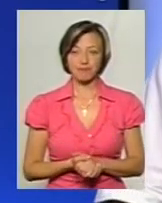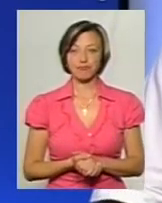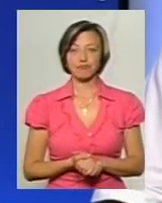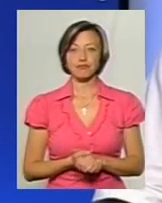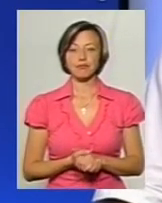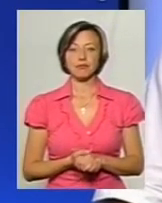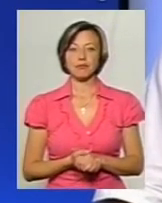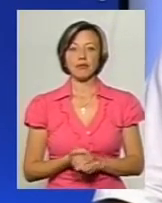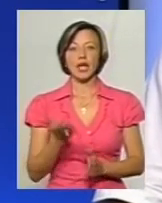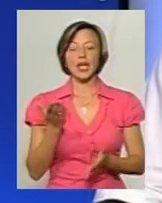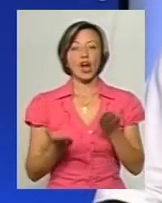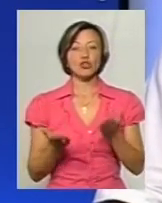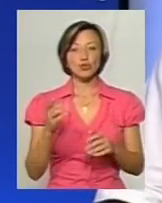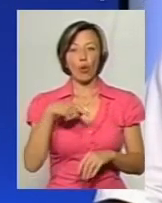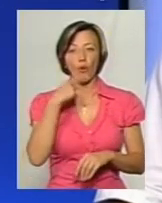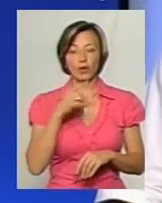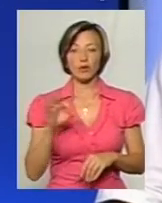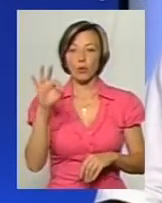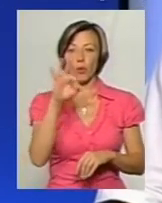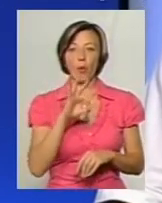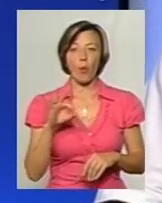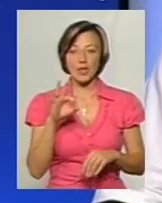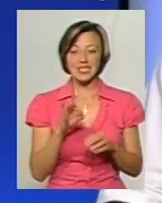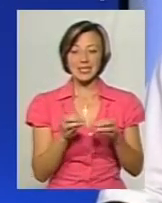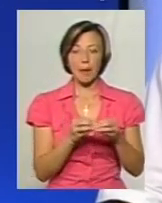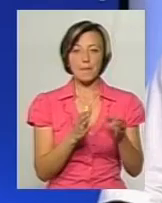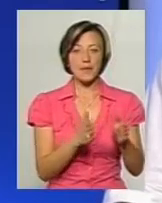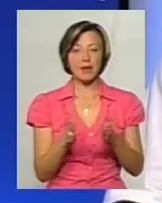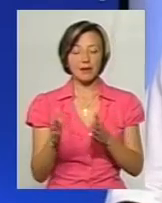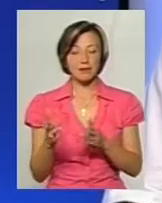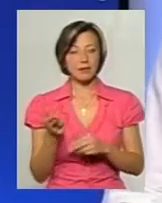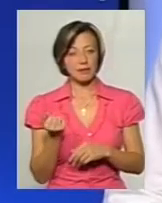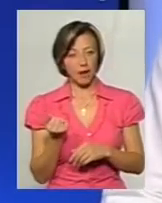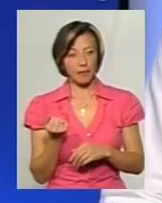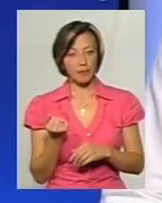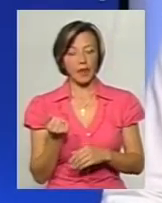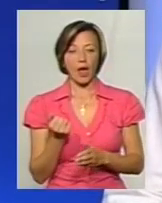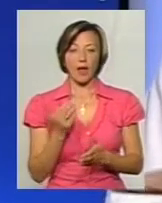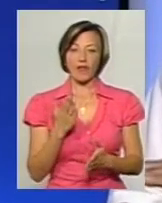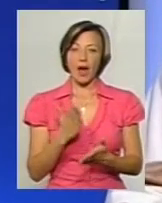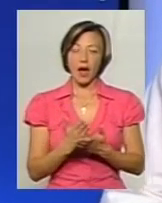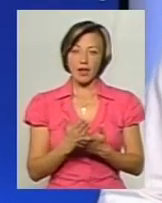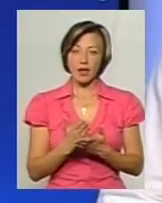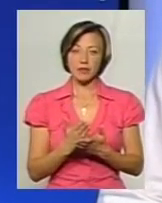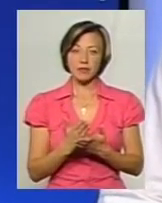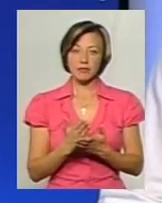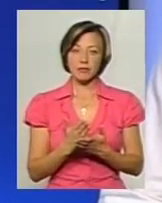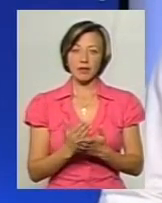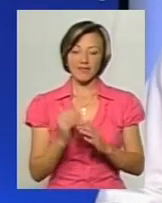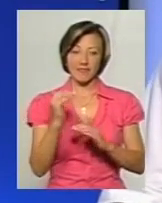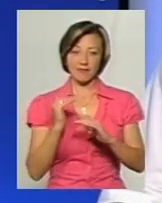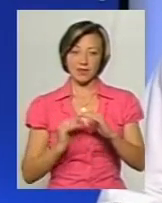Якщо говорити о относительній стабільності, да, знаходясь в самому